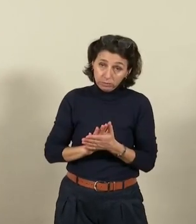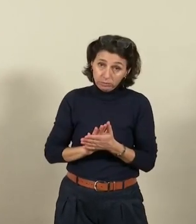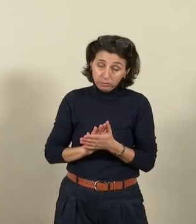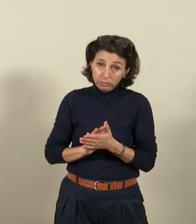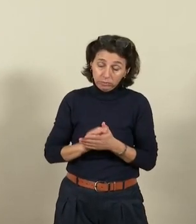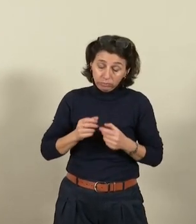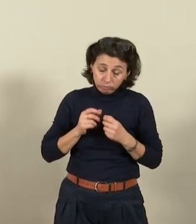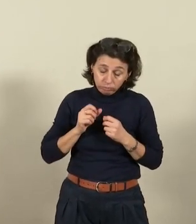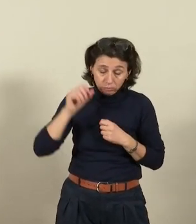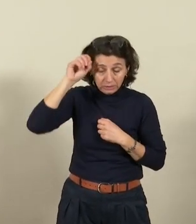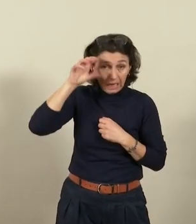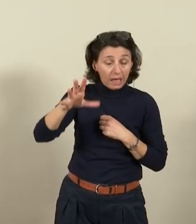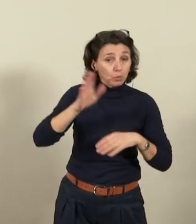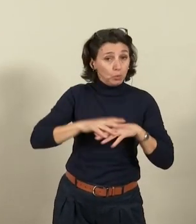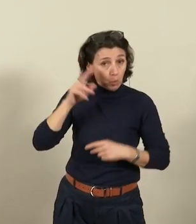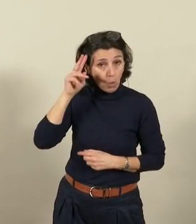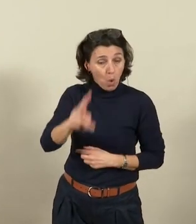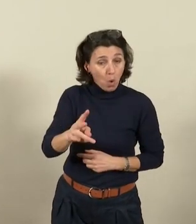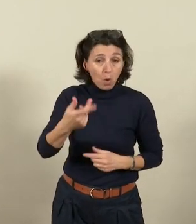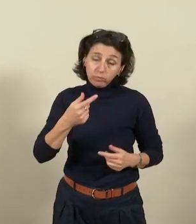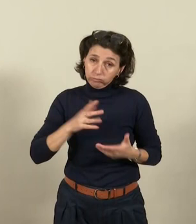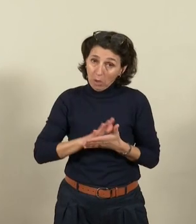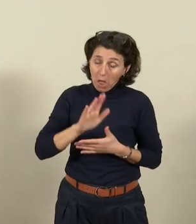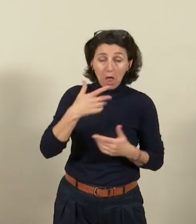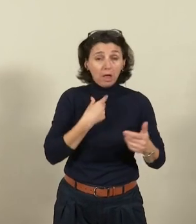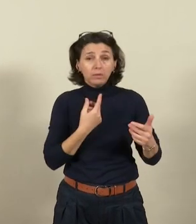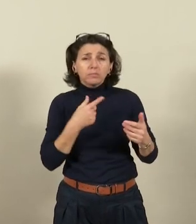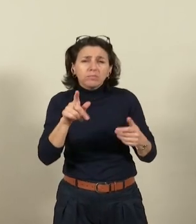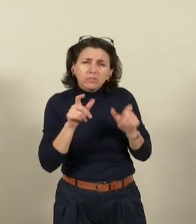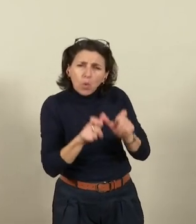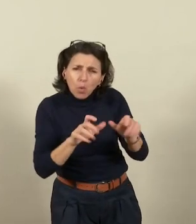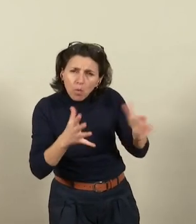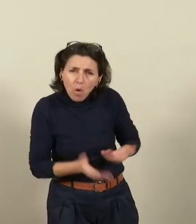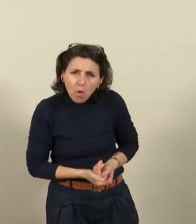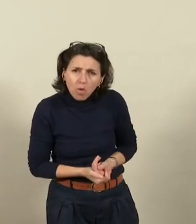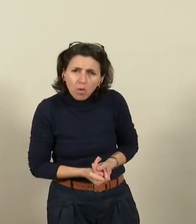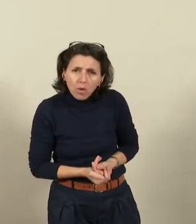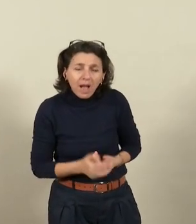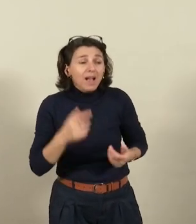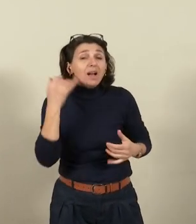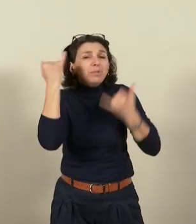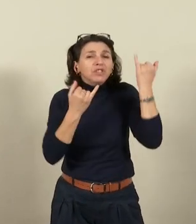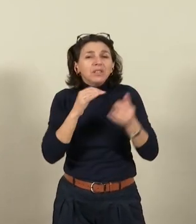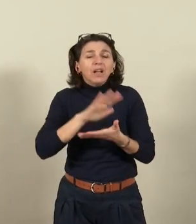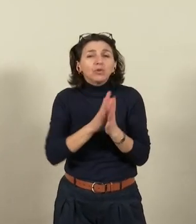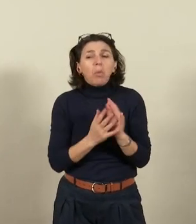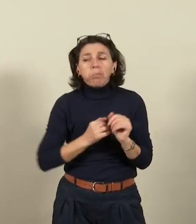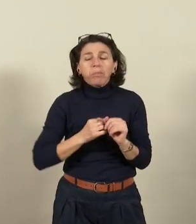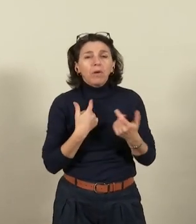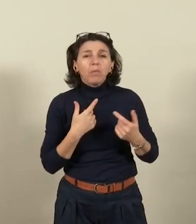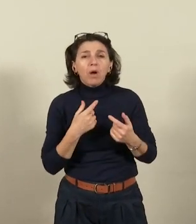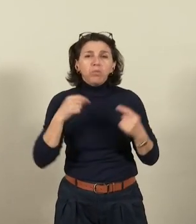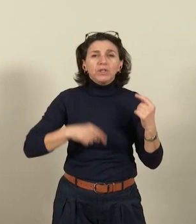comment vous vérifier que c'est le cas si les assauts violent cette obligation comment vous vous qu'est-ce que vous